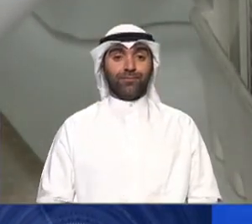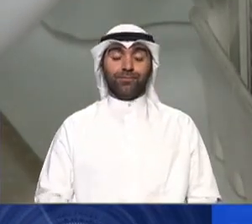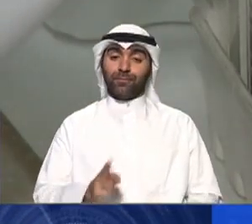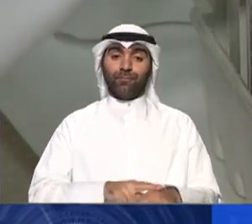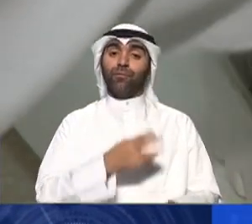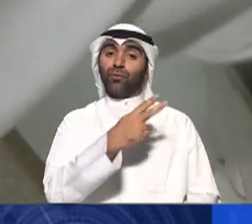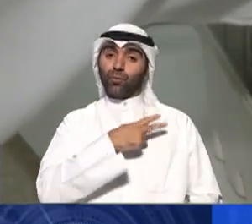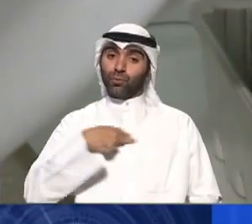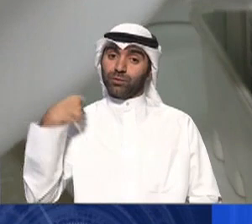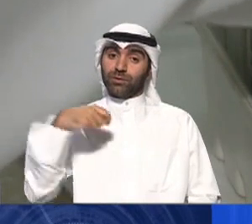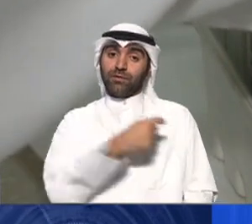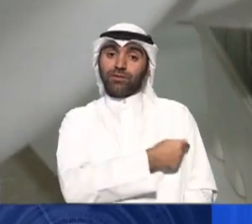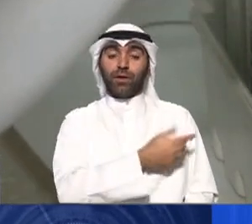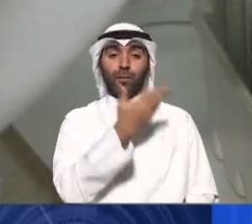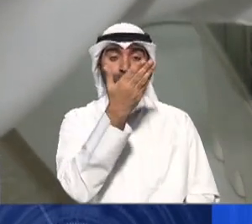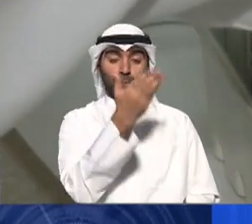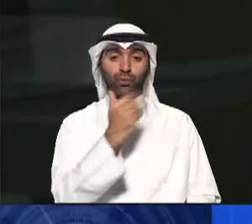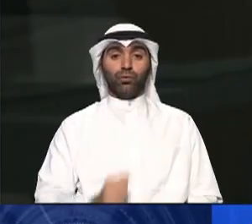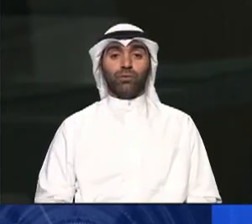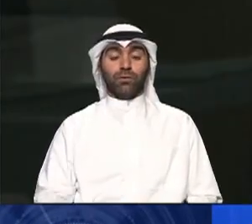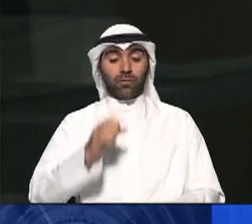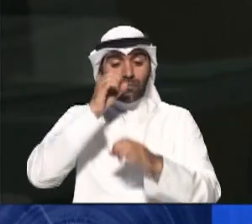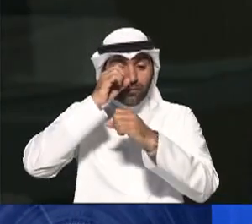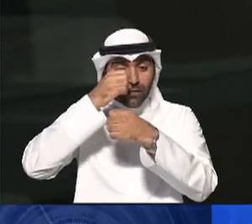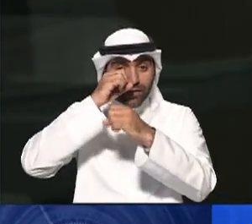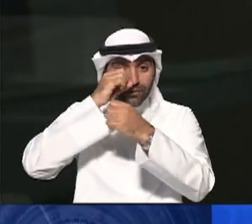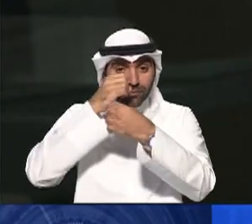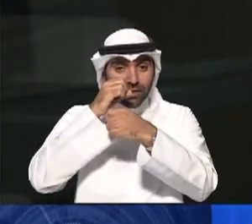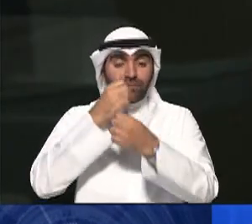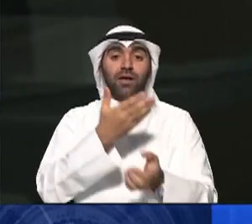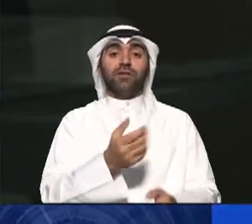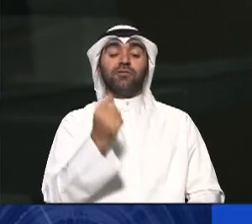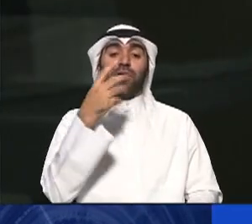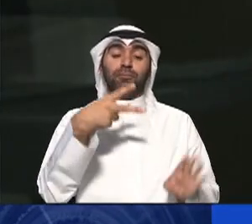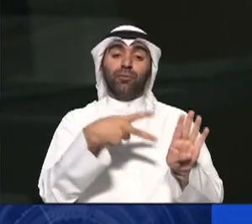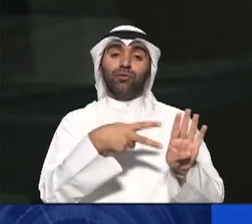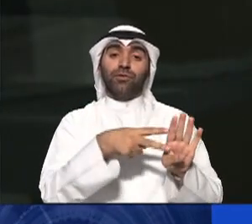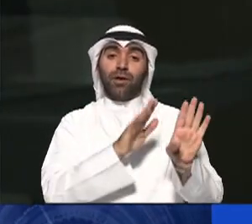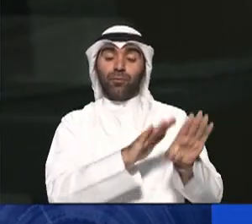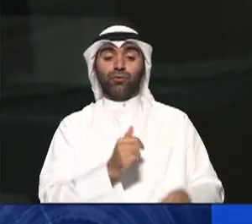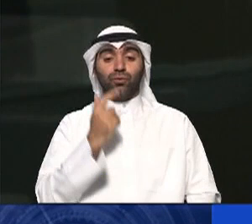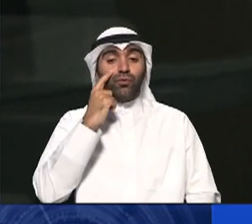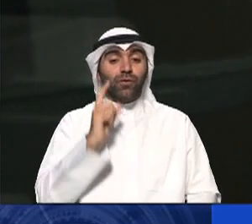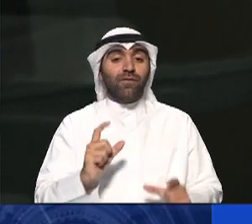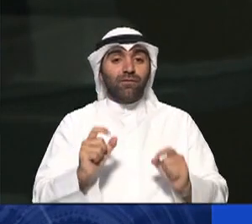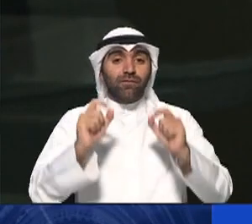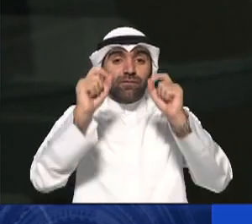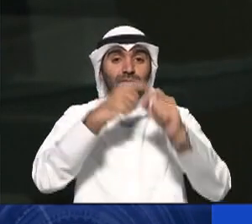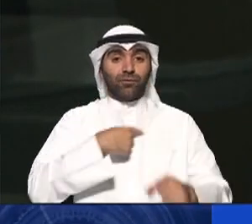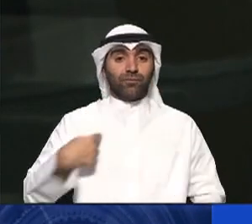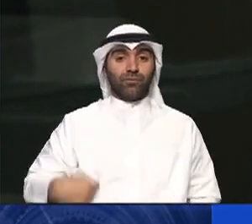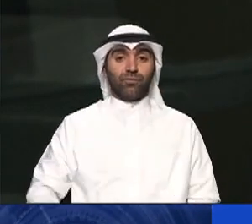لعمل الفحوصات اللازمة. دولة الكويت هي من أول الدول في الشرق الأوسط التي تتوفر فيها هذه الكواشف